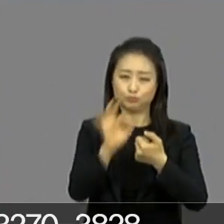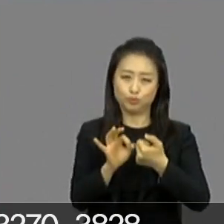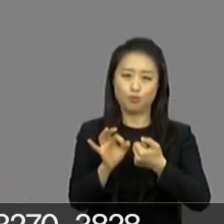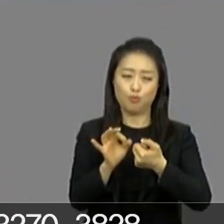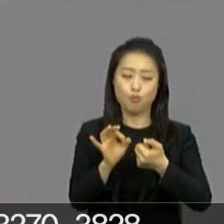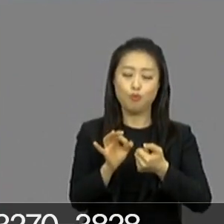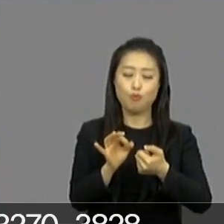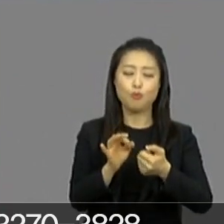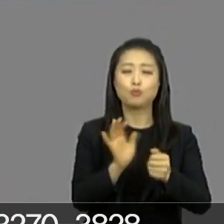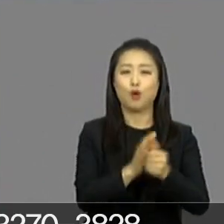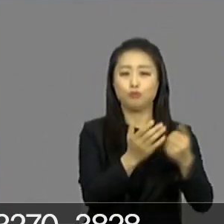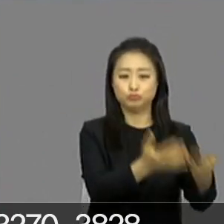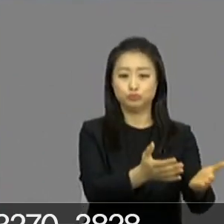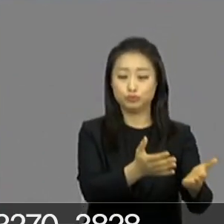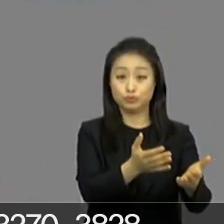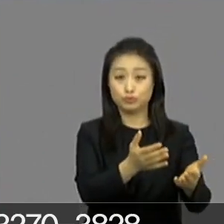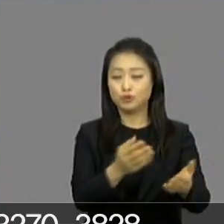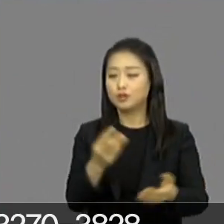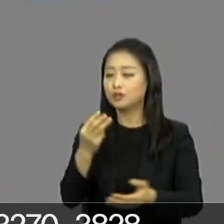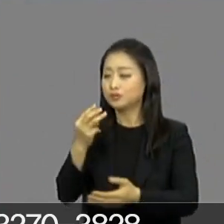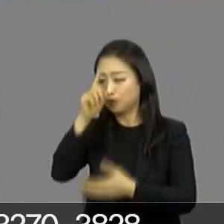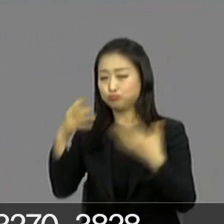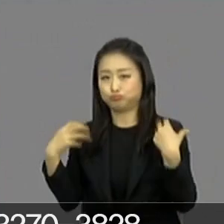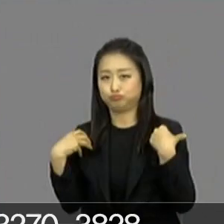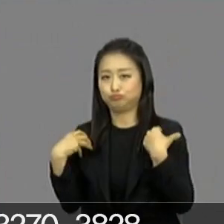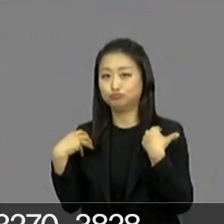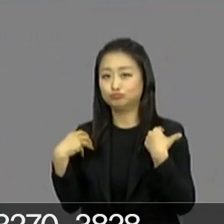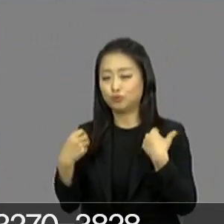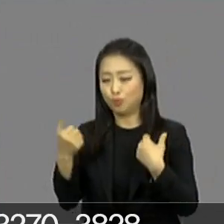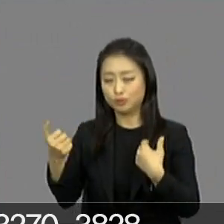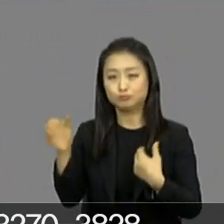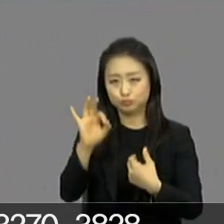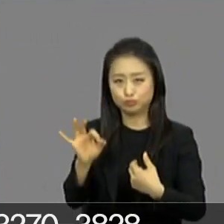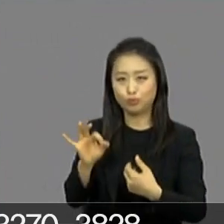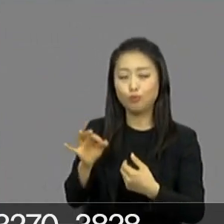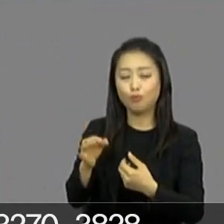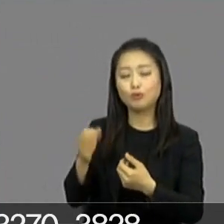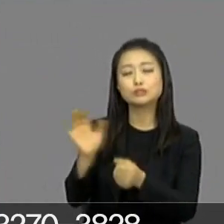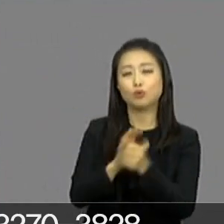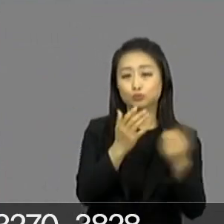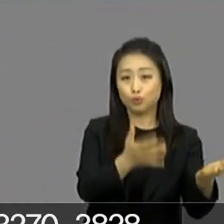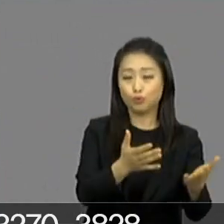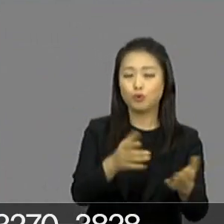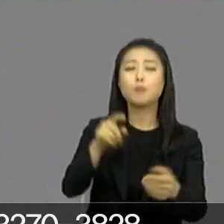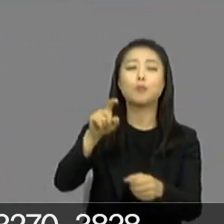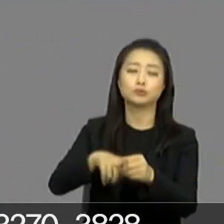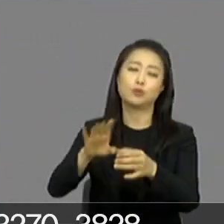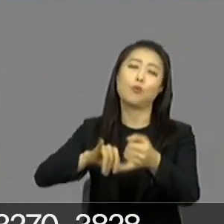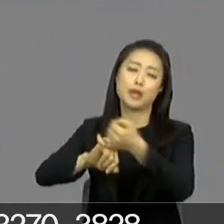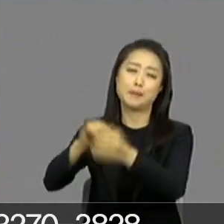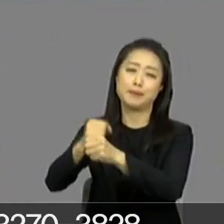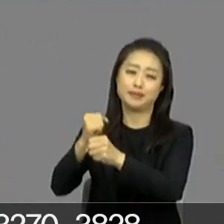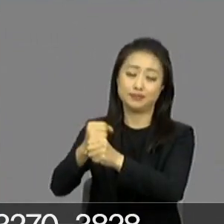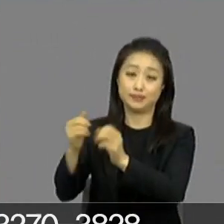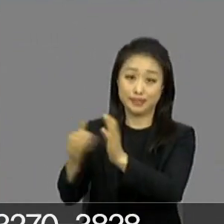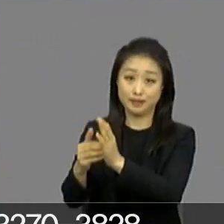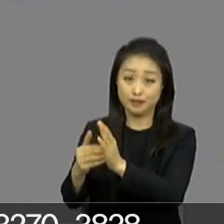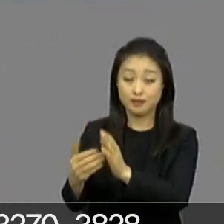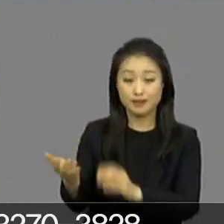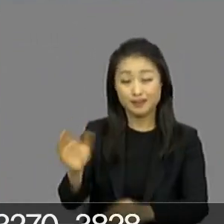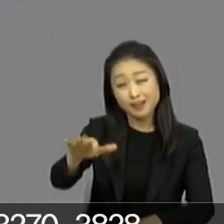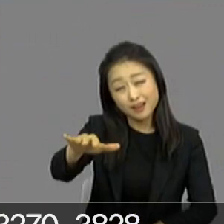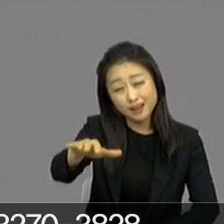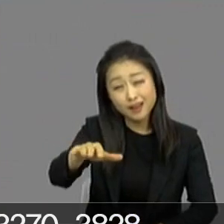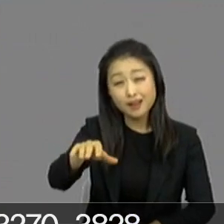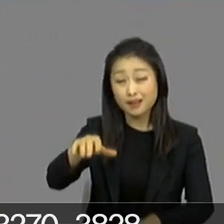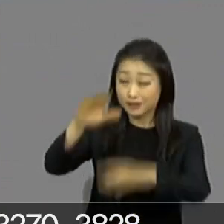되지 지금 반만 하면 내가 그러면 그런 어느분이 와 같은 그런 의도로 공약을 만드셨으면 서울식 것만 발표를 하셨어요 위한